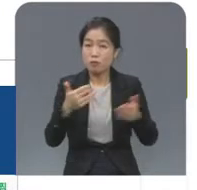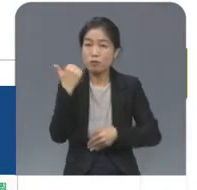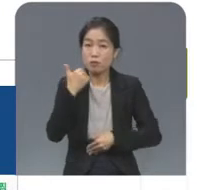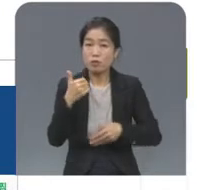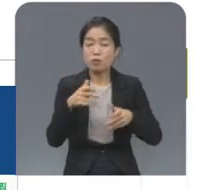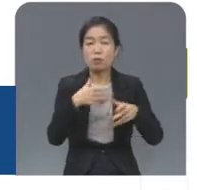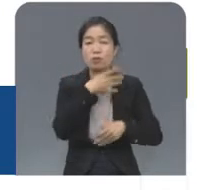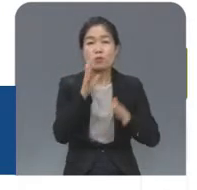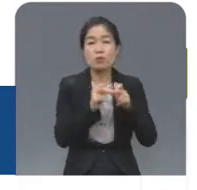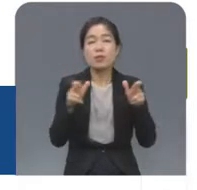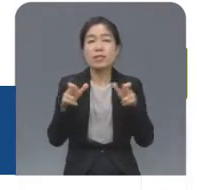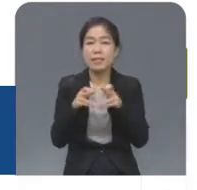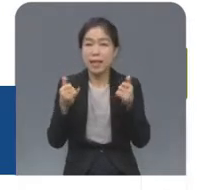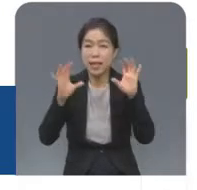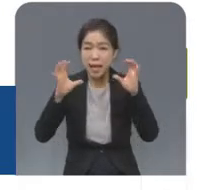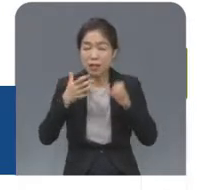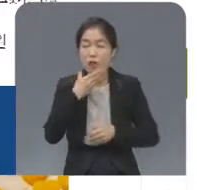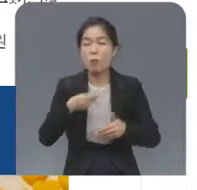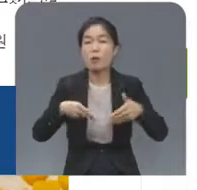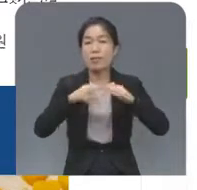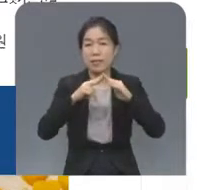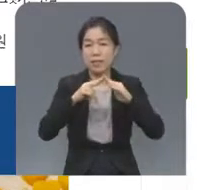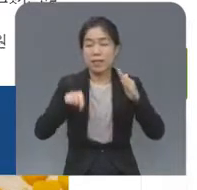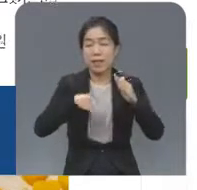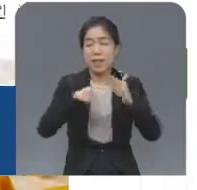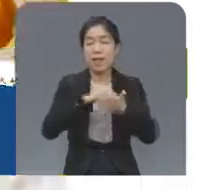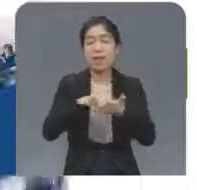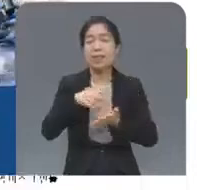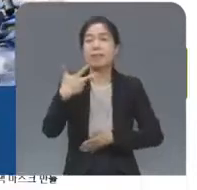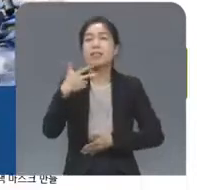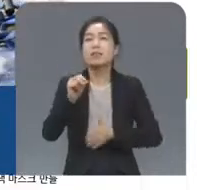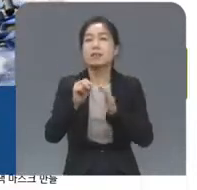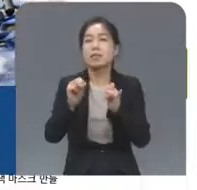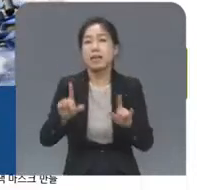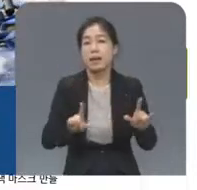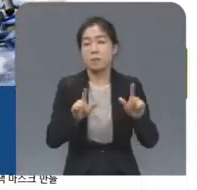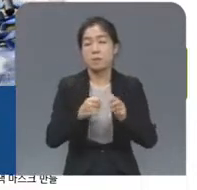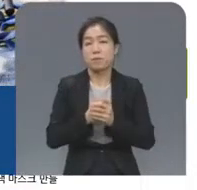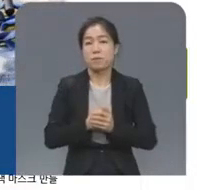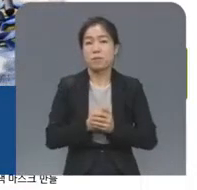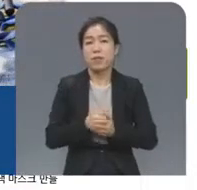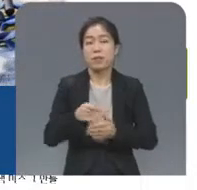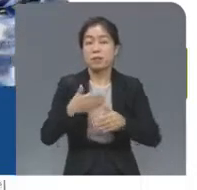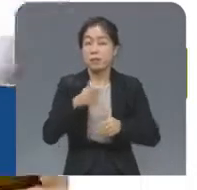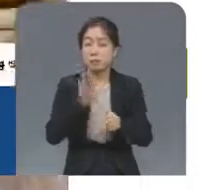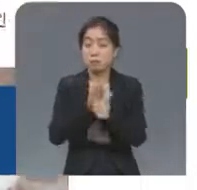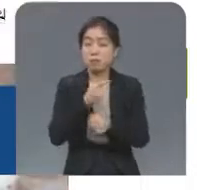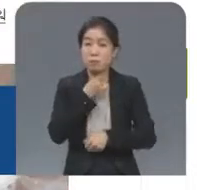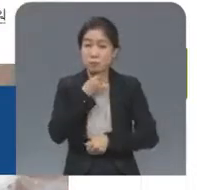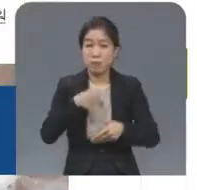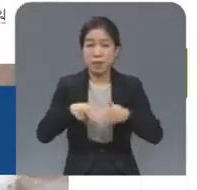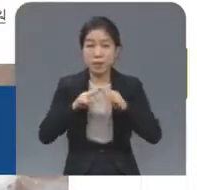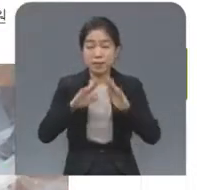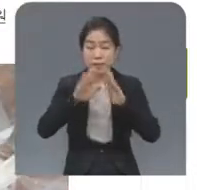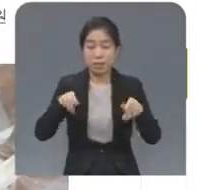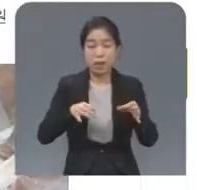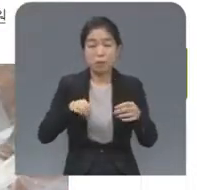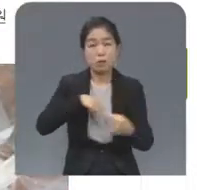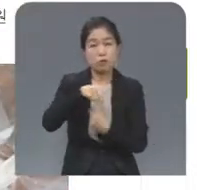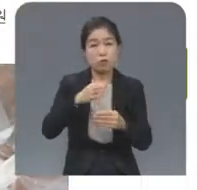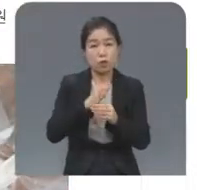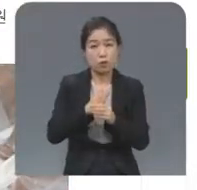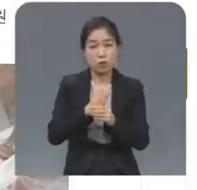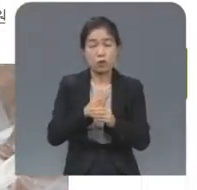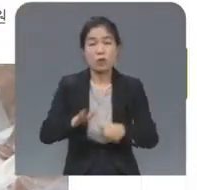노인과 장애인, 아동 등 복지시설에 있는 7만여 명입니다. 지원을 원하는 시설에서는 전라남도가 운영하는